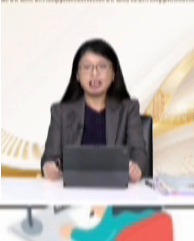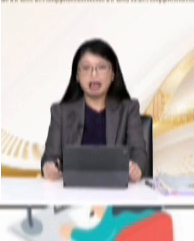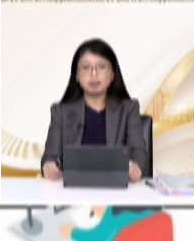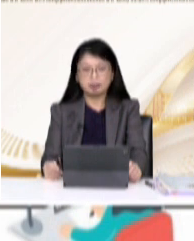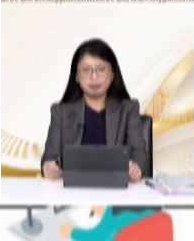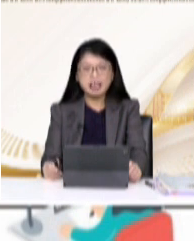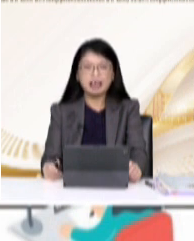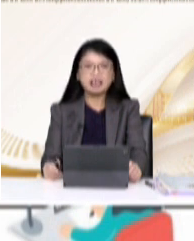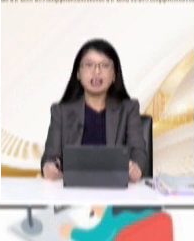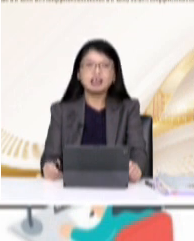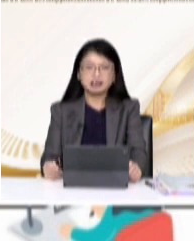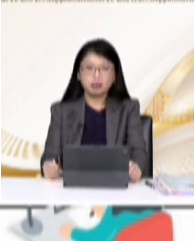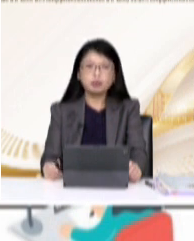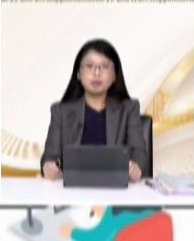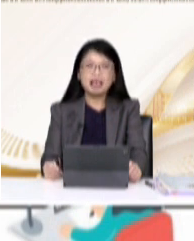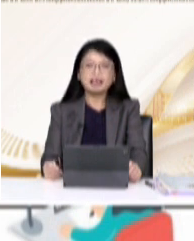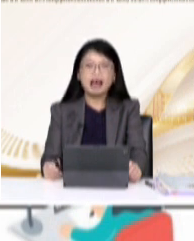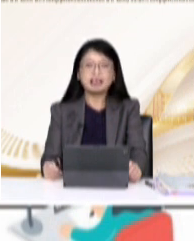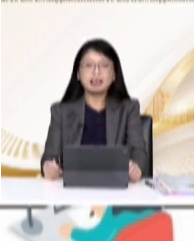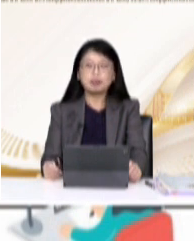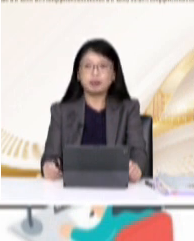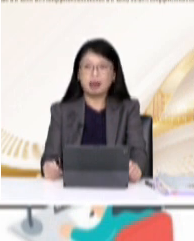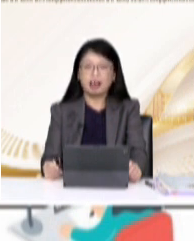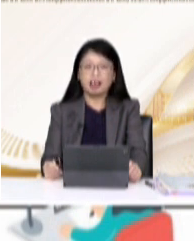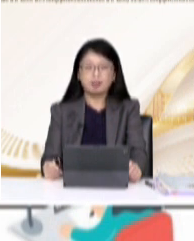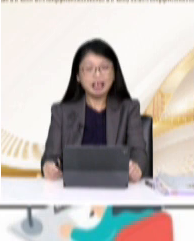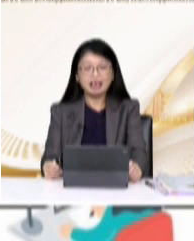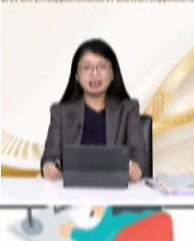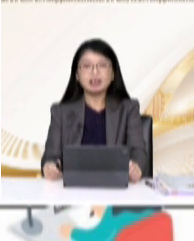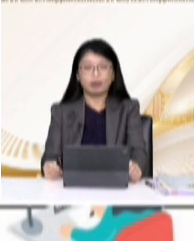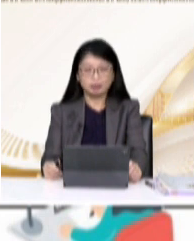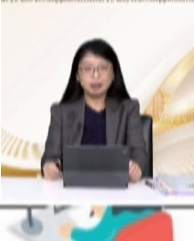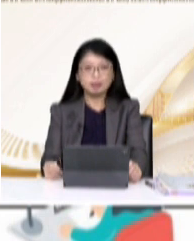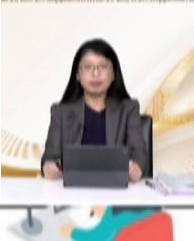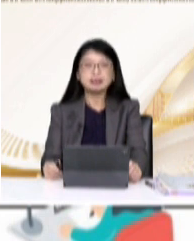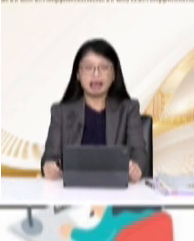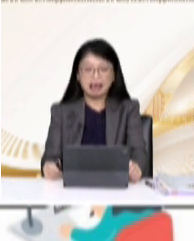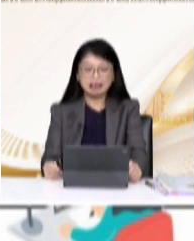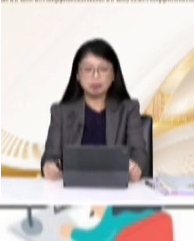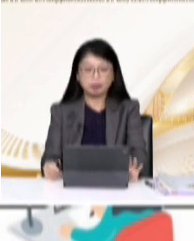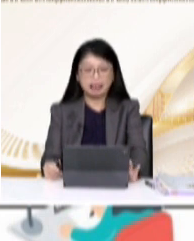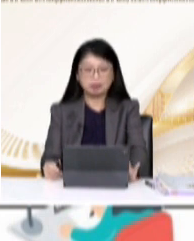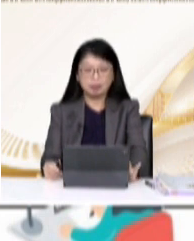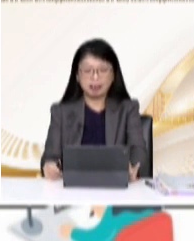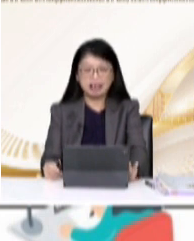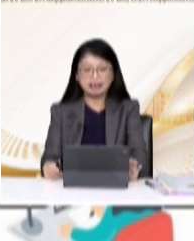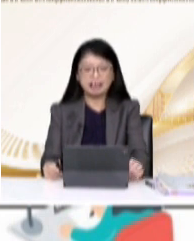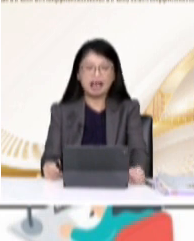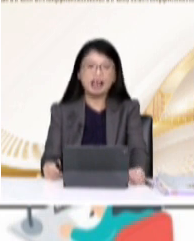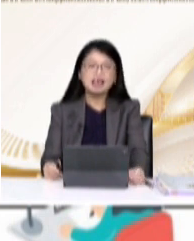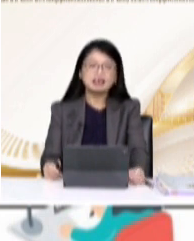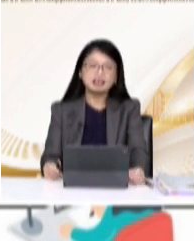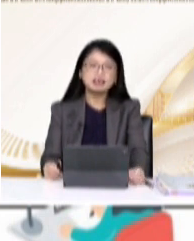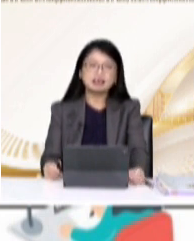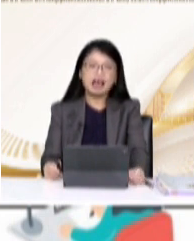าจในการปรับเป็นพินัยเนี่ยจะต้องดูมาตราที่กำหนดอำนาจหน้าที่ของรัฐมนตรีผู้รักษาการตามกฎหมายฉบับนั้นๆ นะค